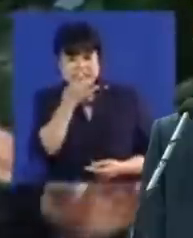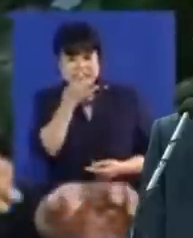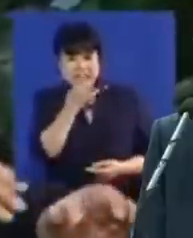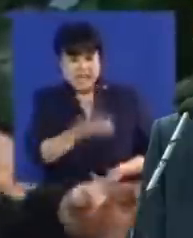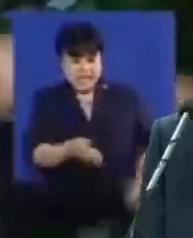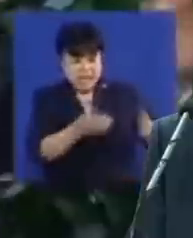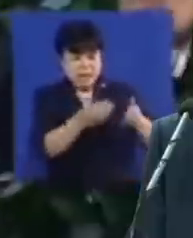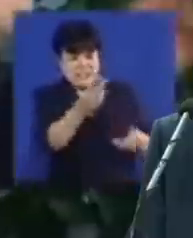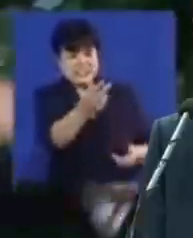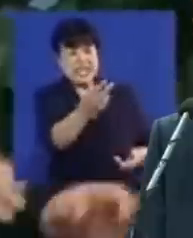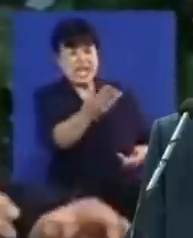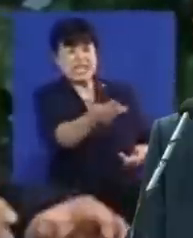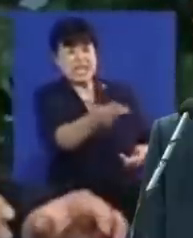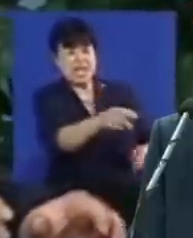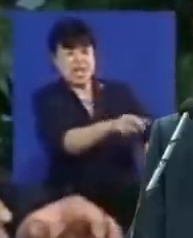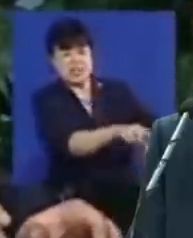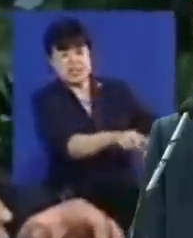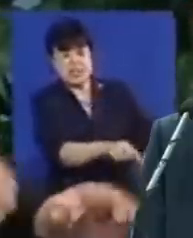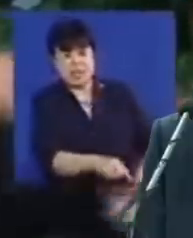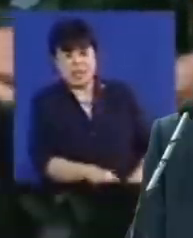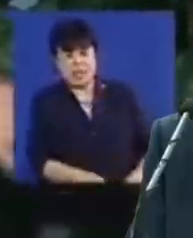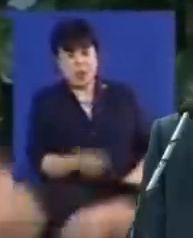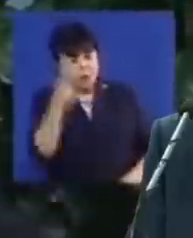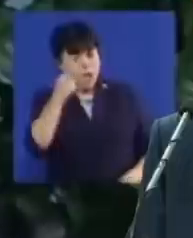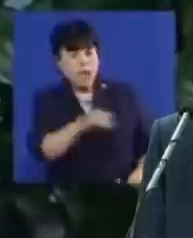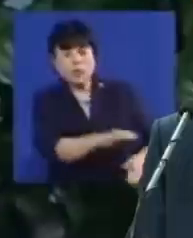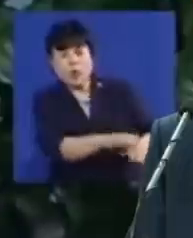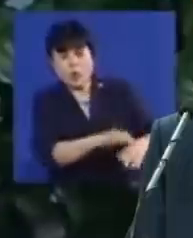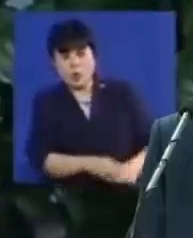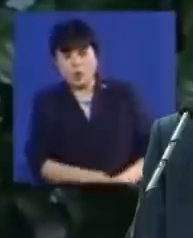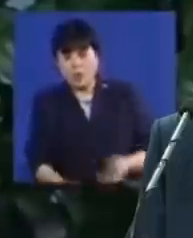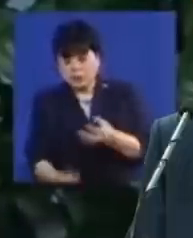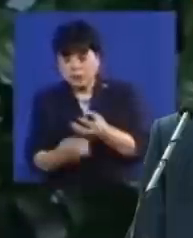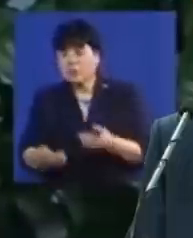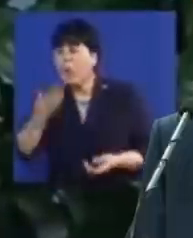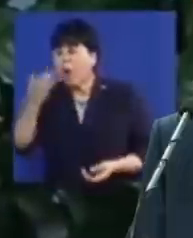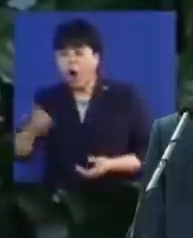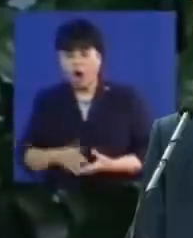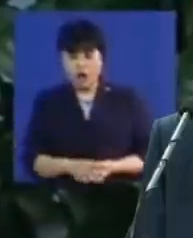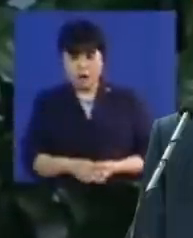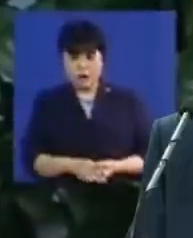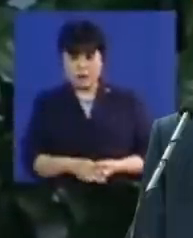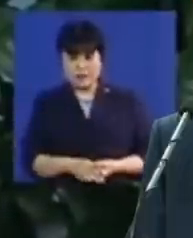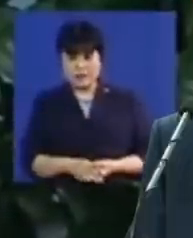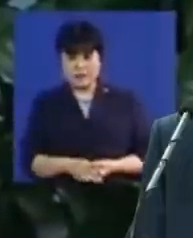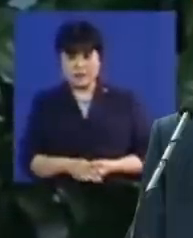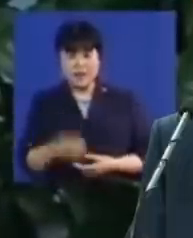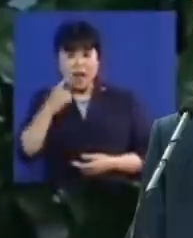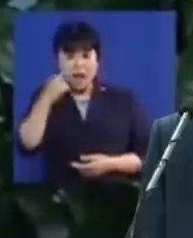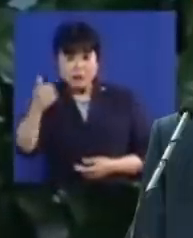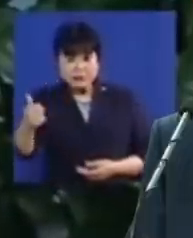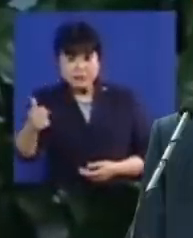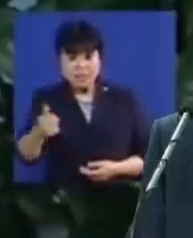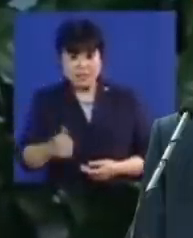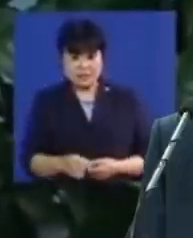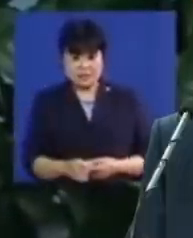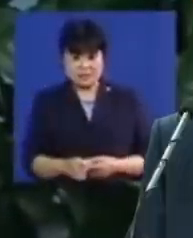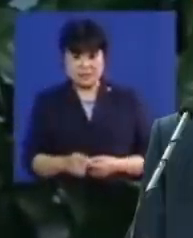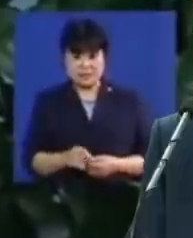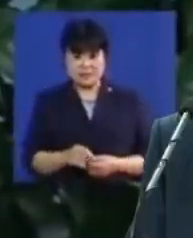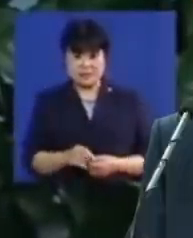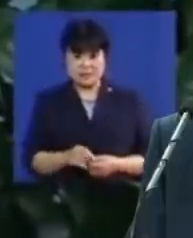있어요. 이 세 가마니 왜 듭니까? 이거 찍어가지고서 먹지. 그러니까 수진이